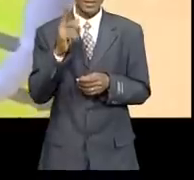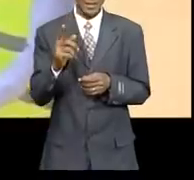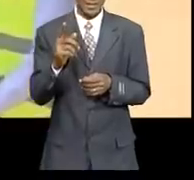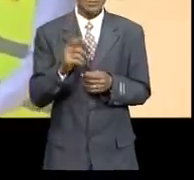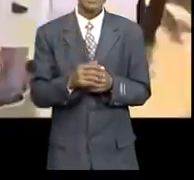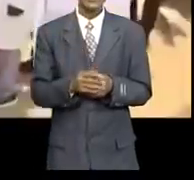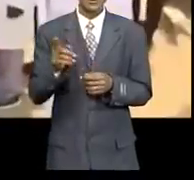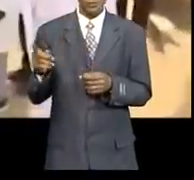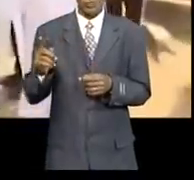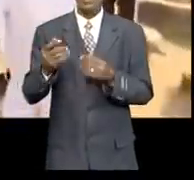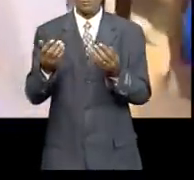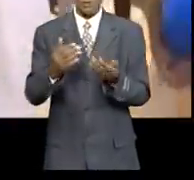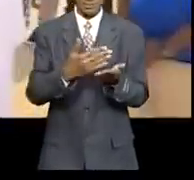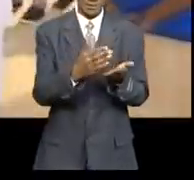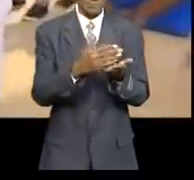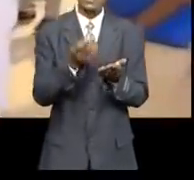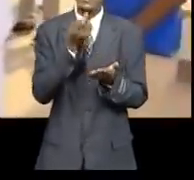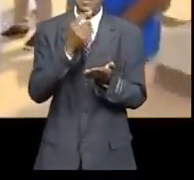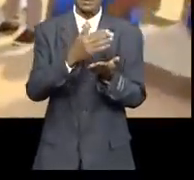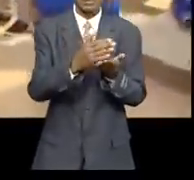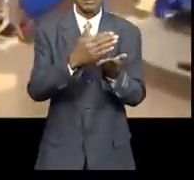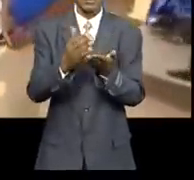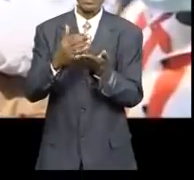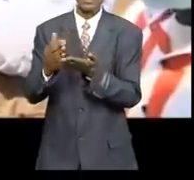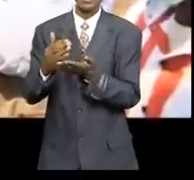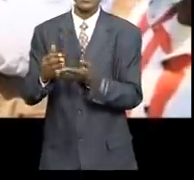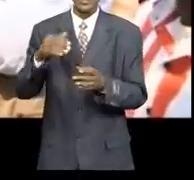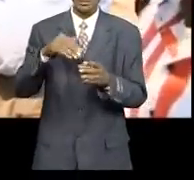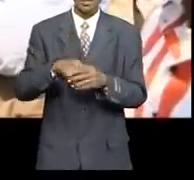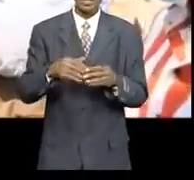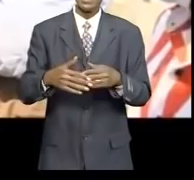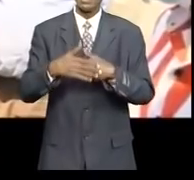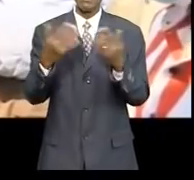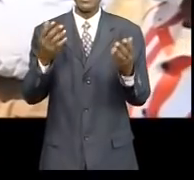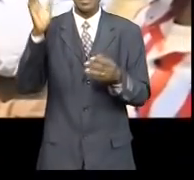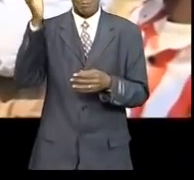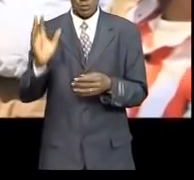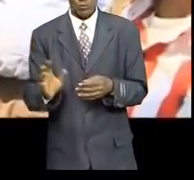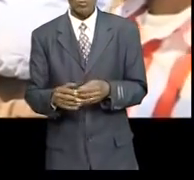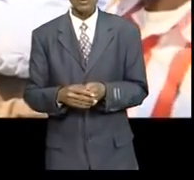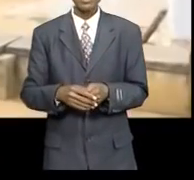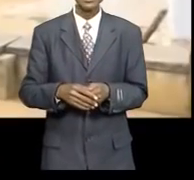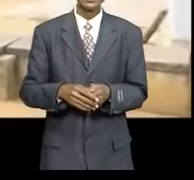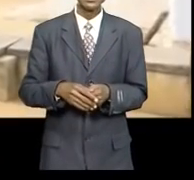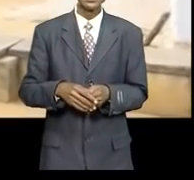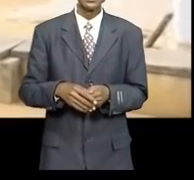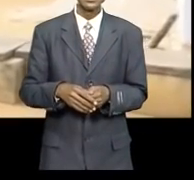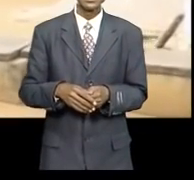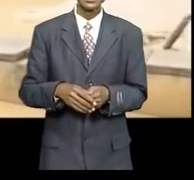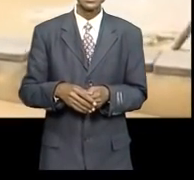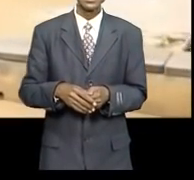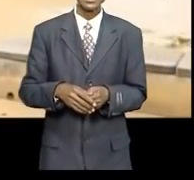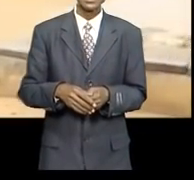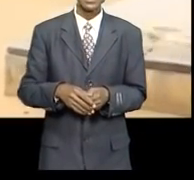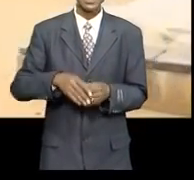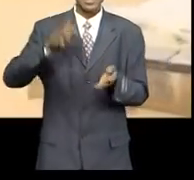distribution de quelques médicaments essentiels dans les différents hôpitaux de Kasangoulou, Mbanzangungu, Matadi, Boma et Mwanda. Par la même occasion,